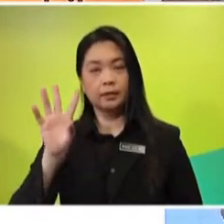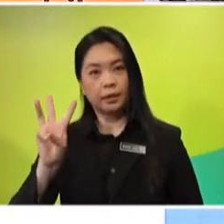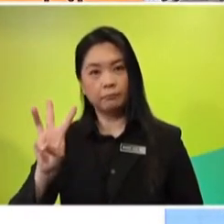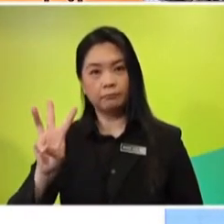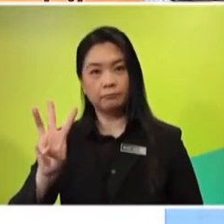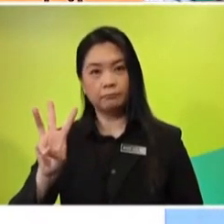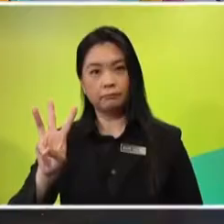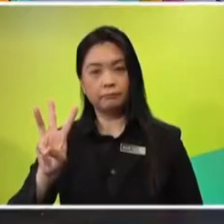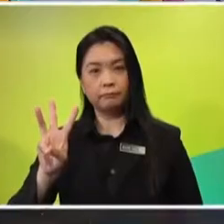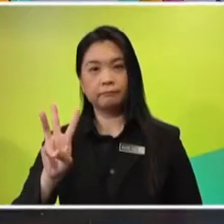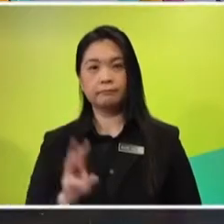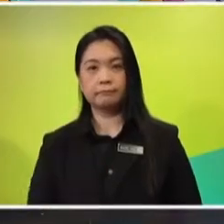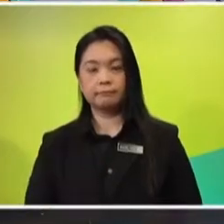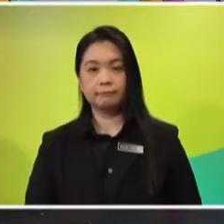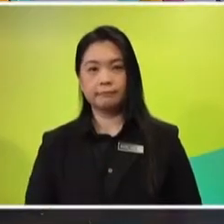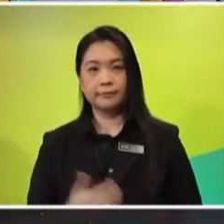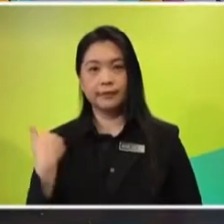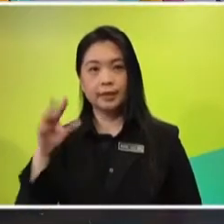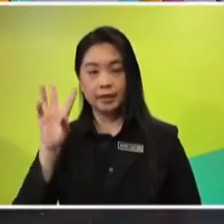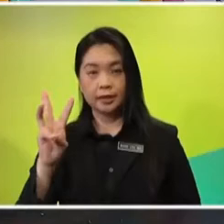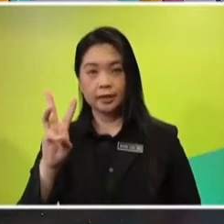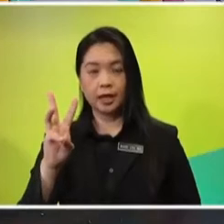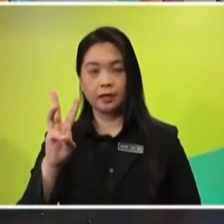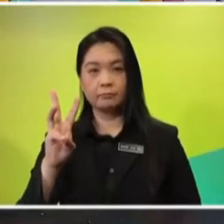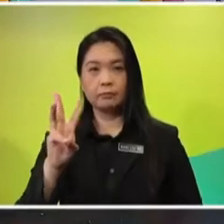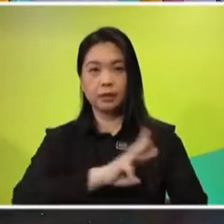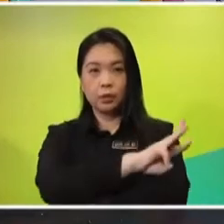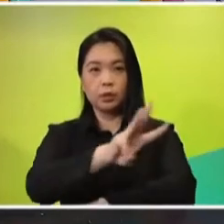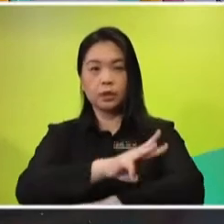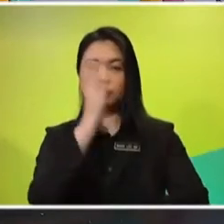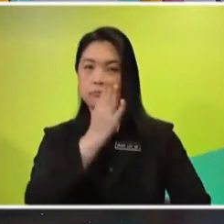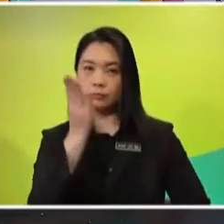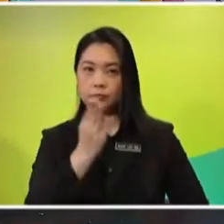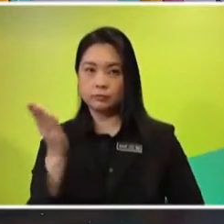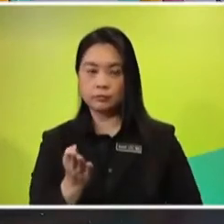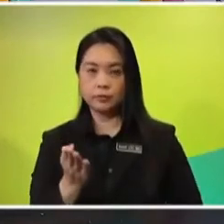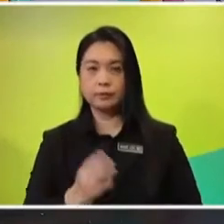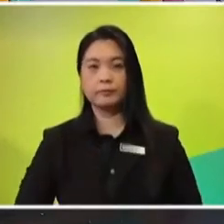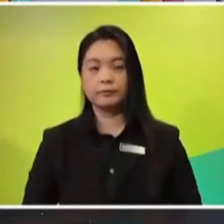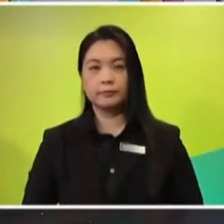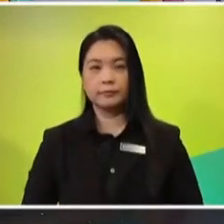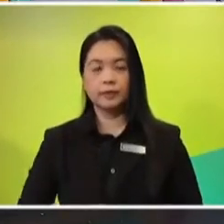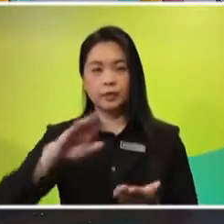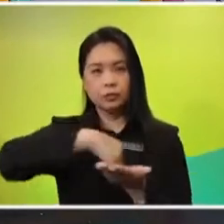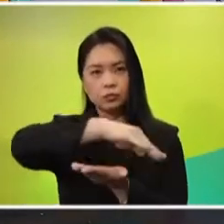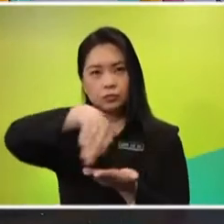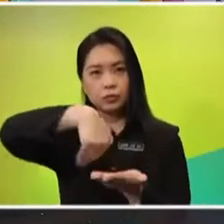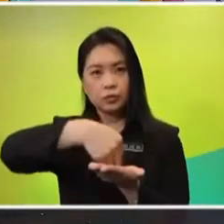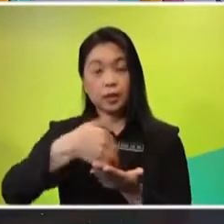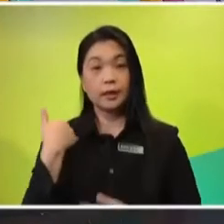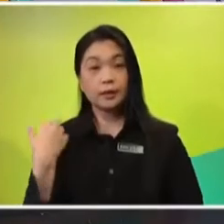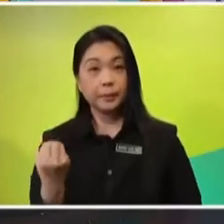1, 2, 3, 4, 5, 6. Okey, kita ada 6 kawasan yang berlorek. Ya, daripada keseluruhan. Keseluruhannya kita